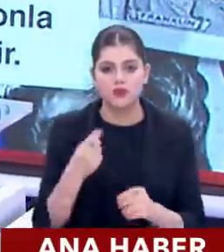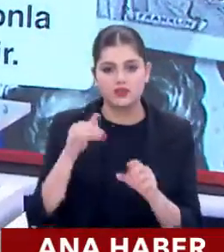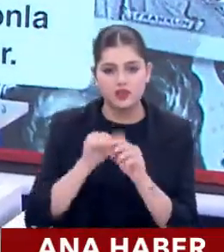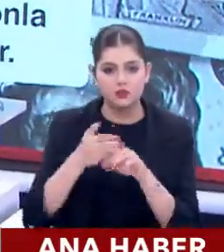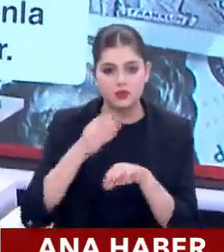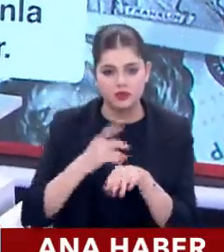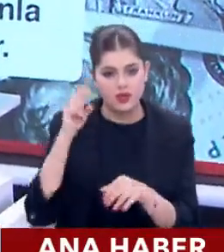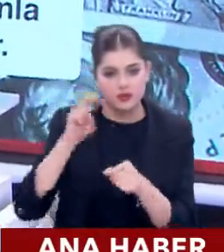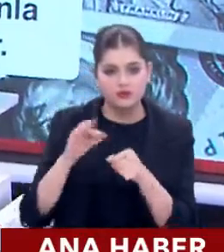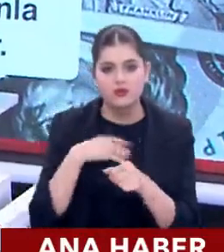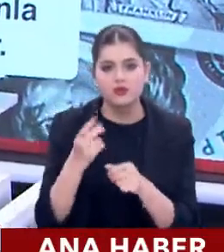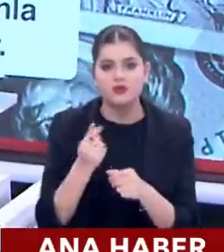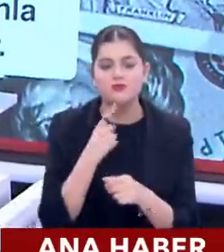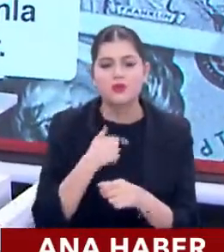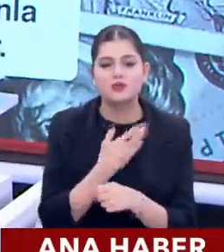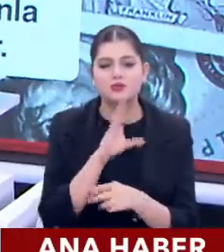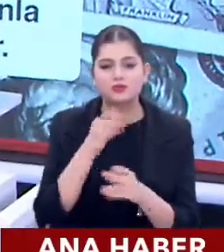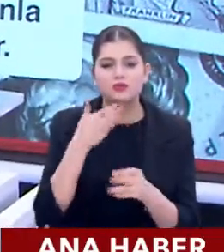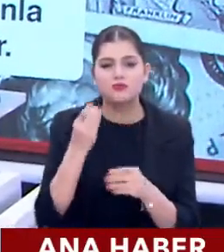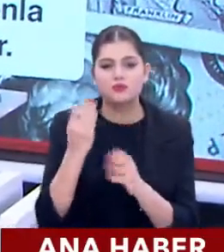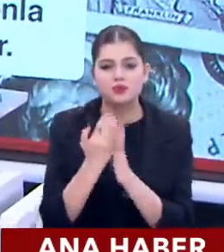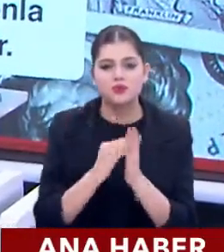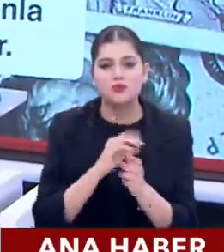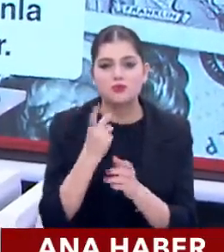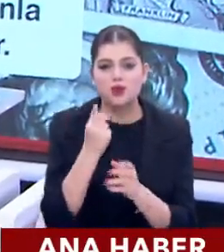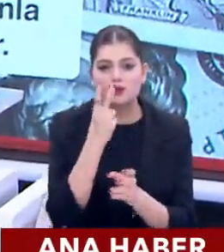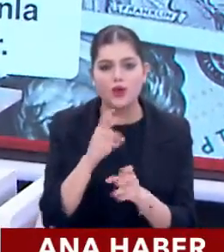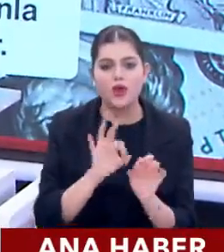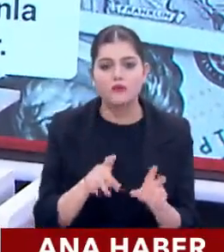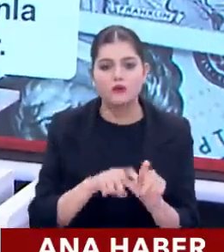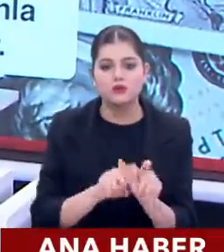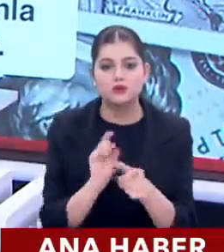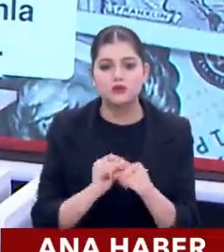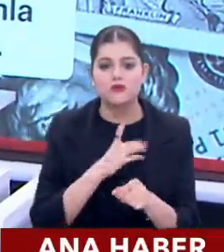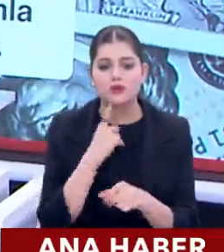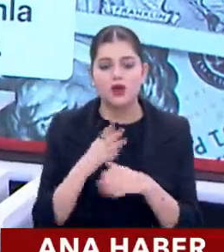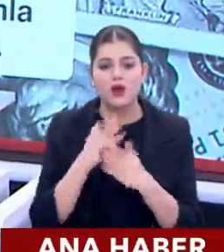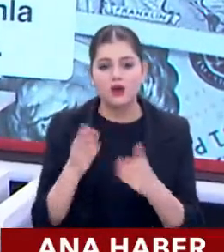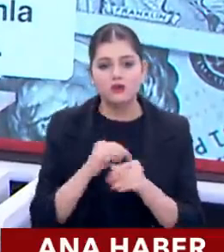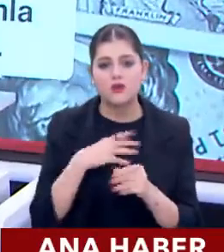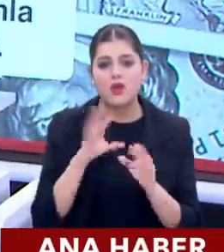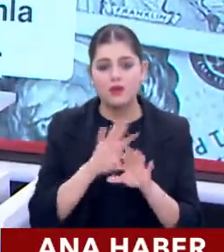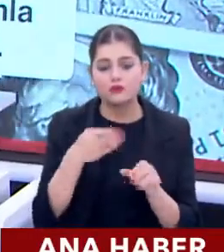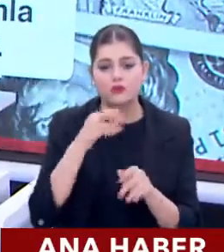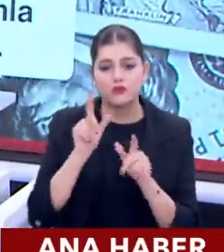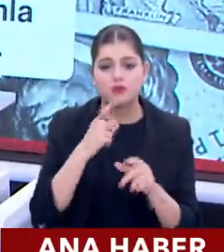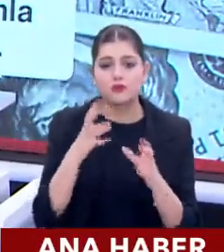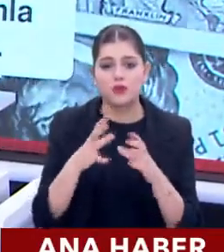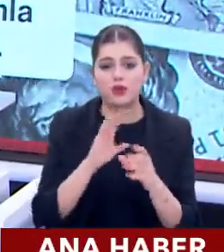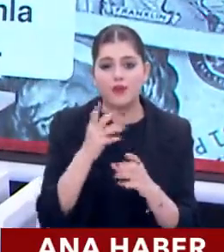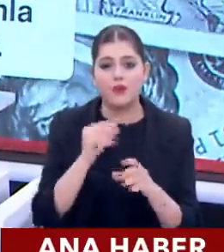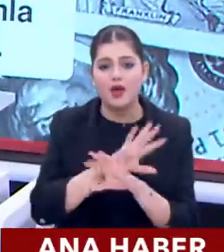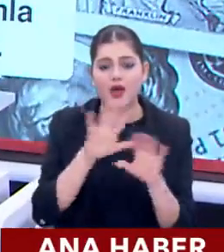hakikaten insanın ağrına giden bir şey açıkçası Ve şunu da söylemek lazım Hep topu paraya atıp son dönemdeki